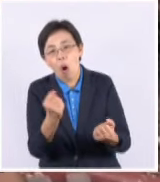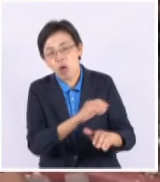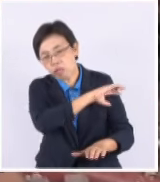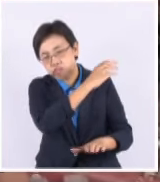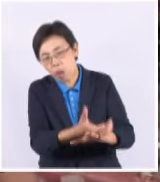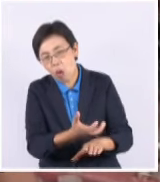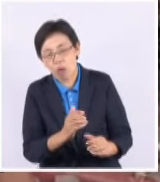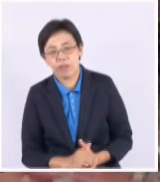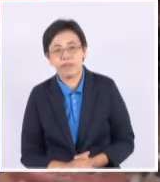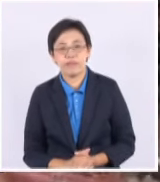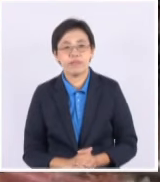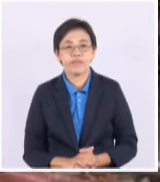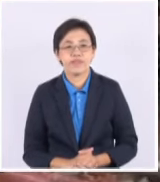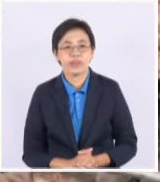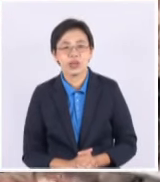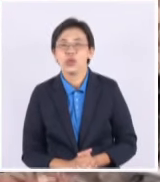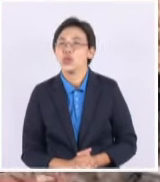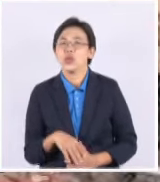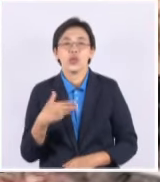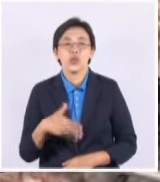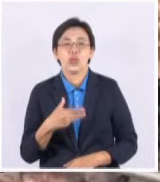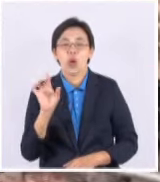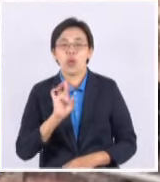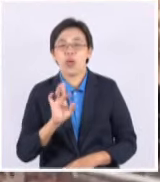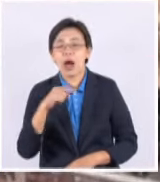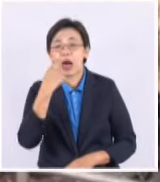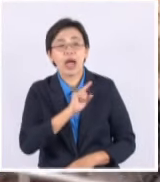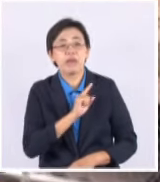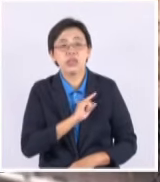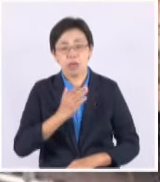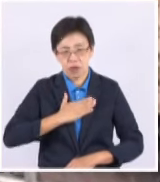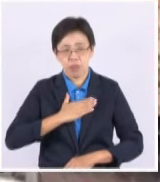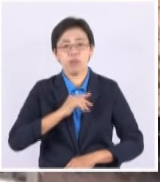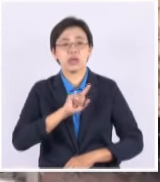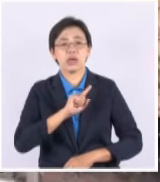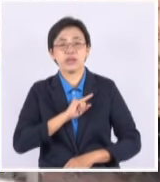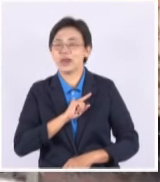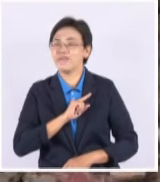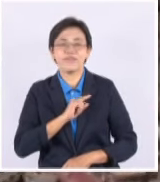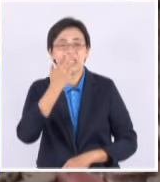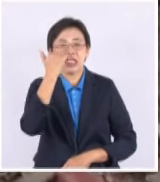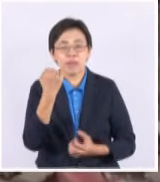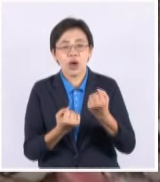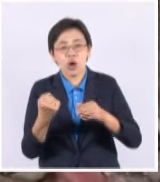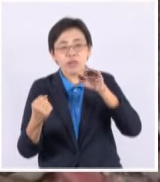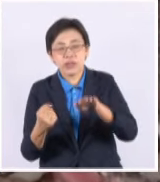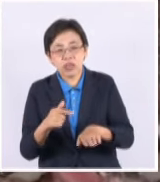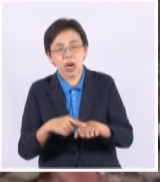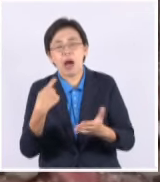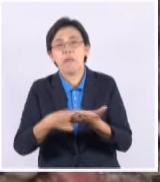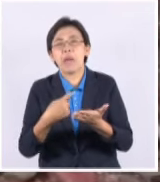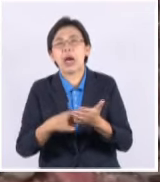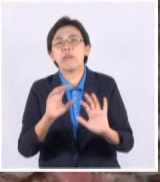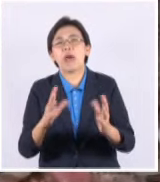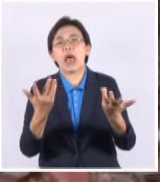ยอย่างที่เห็นในภาพเหตุการณ์นี้นะครับใครรับผิดชอบฮะผมเองว่าอย่างนั้น 100% เองเพราะว่าเนี่ยประกันเนี่ยเพิ่งหมดไปในช่